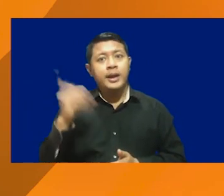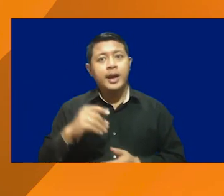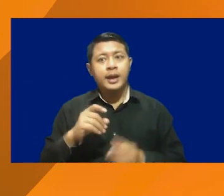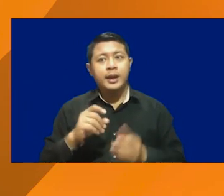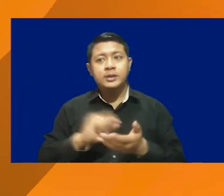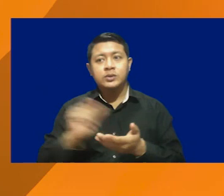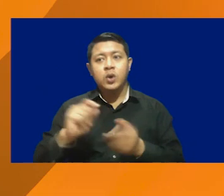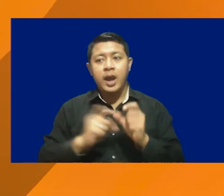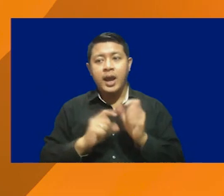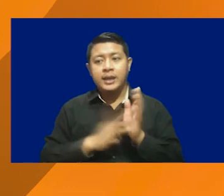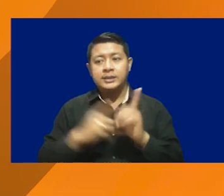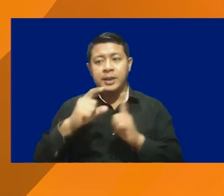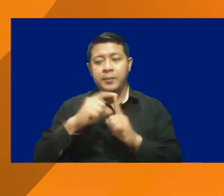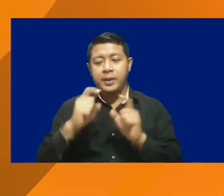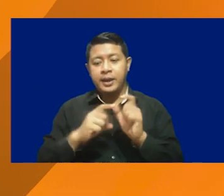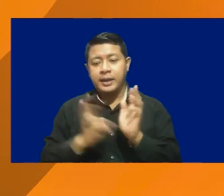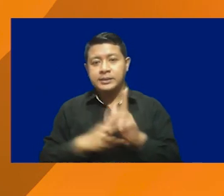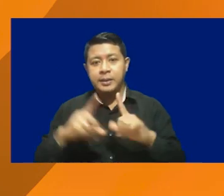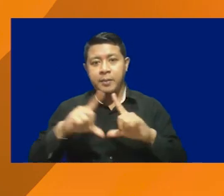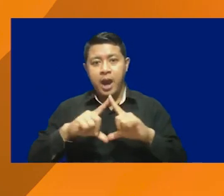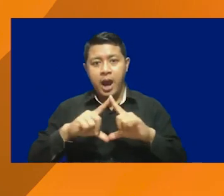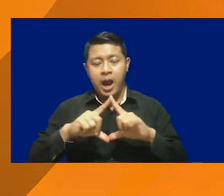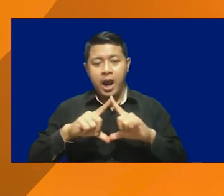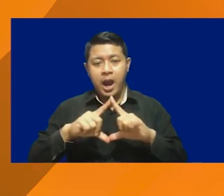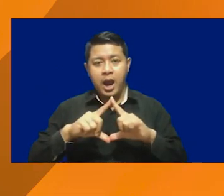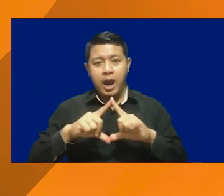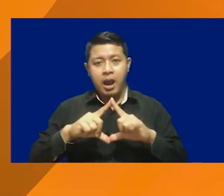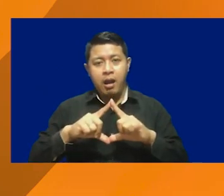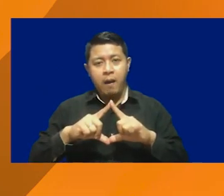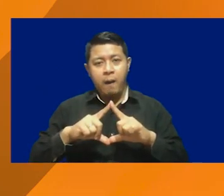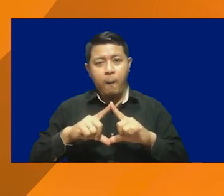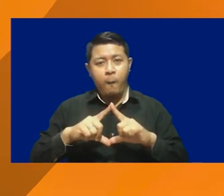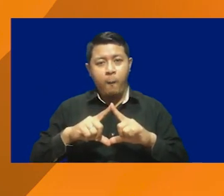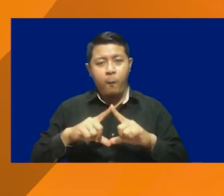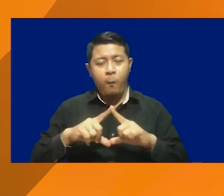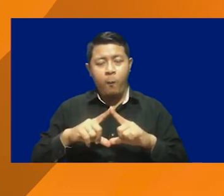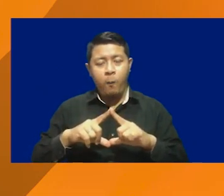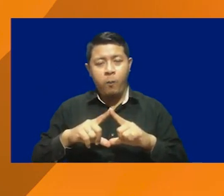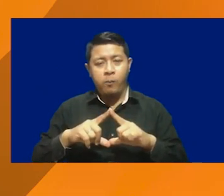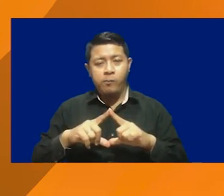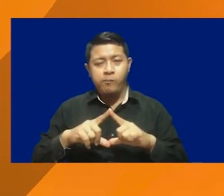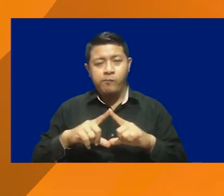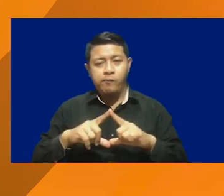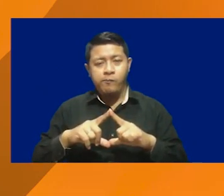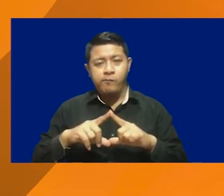Remaja ini bisa berarti mulai dari SMP, SMA.